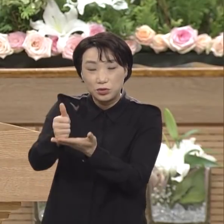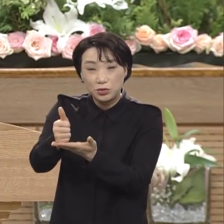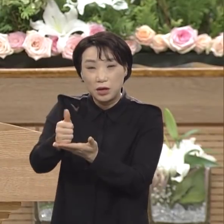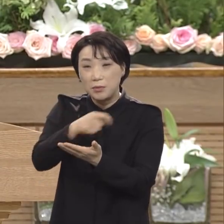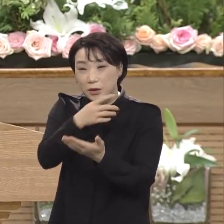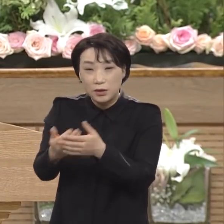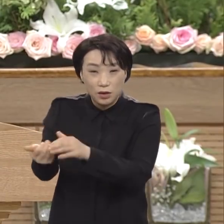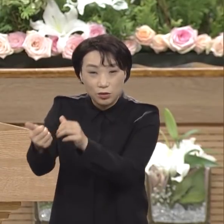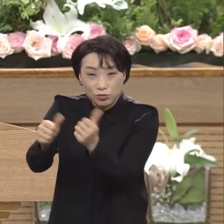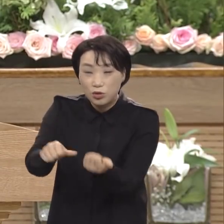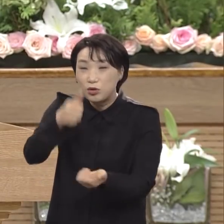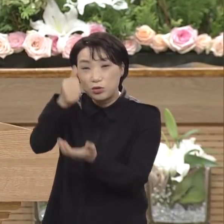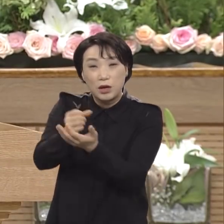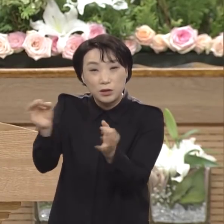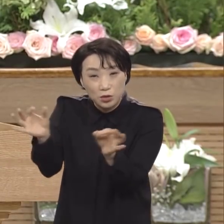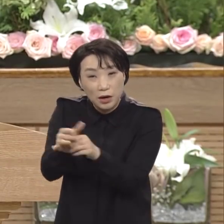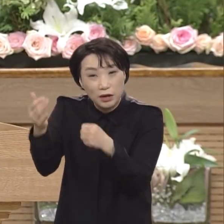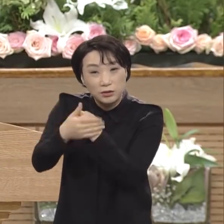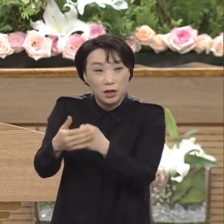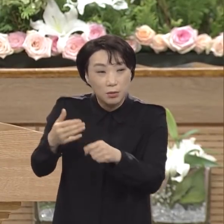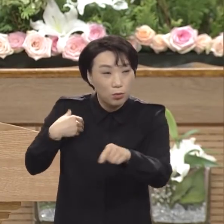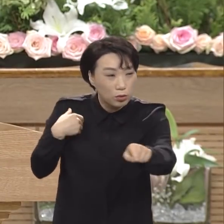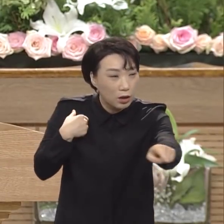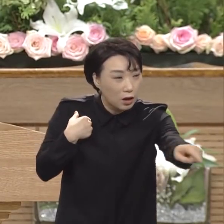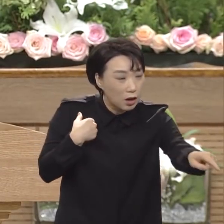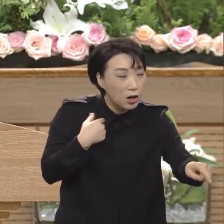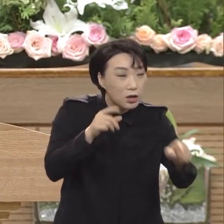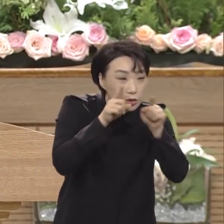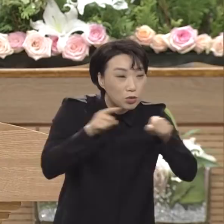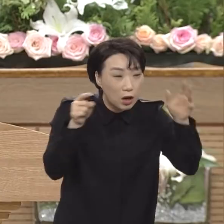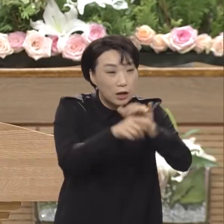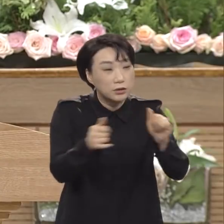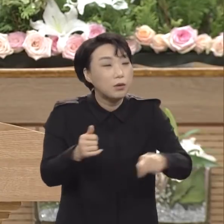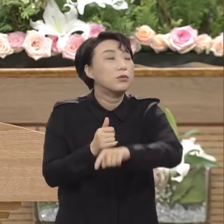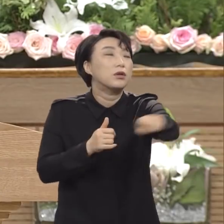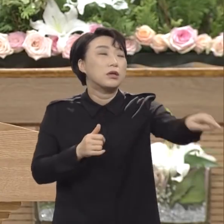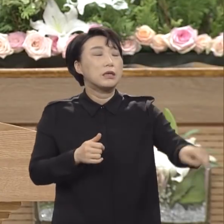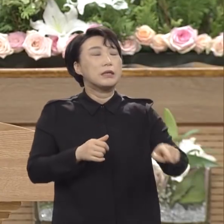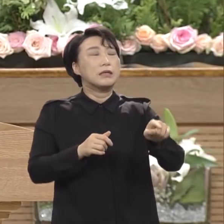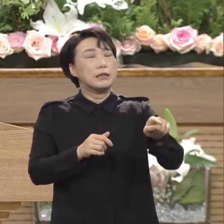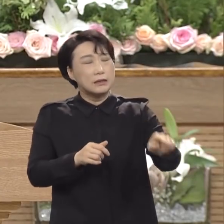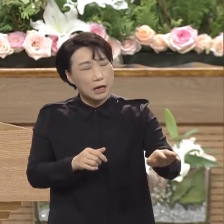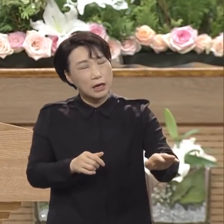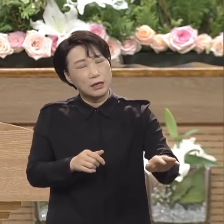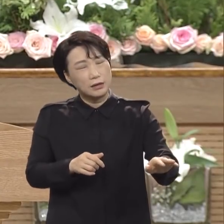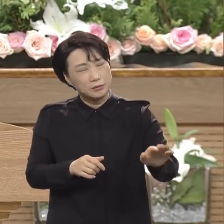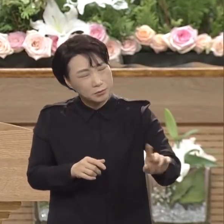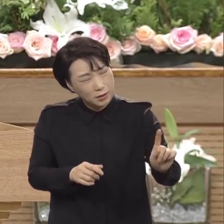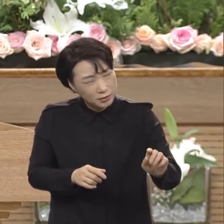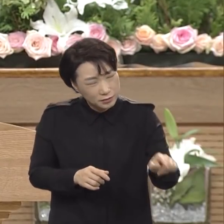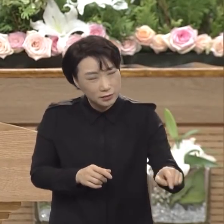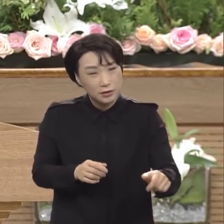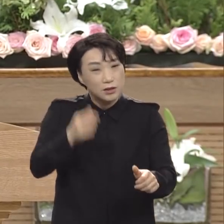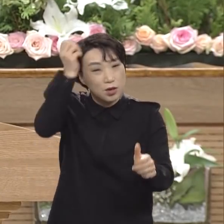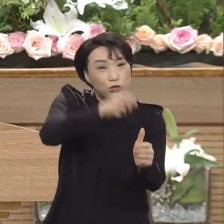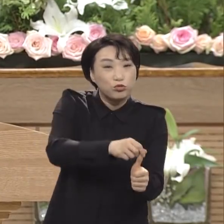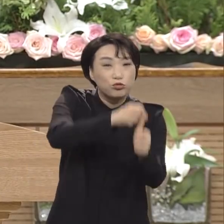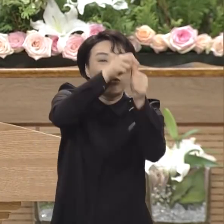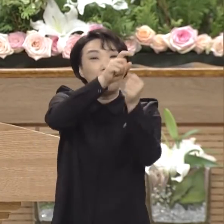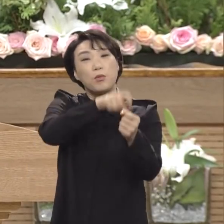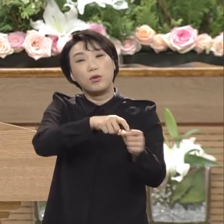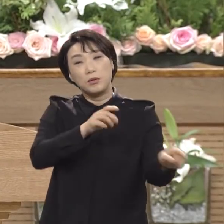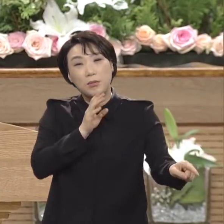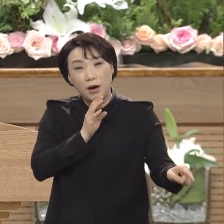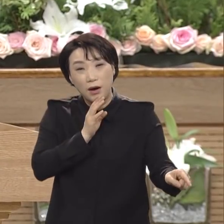피 흘리신 속죄의 은총을 몰라 지옥 가는 자들에게 정말로 어떻든 살려내려는